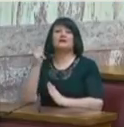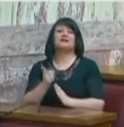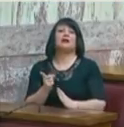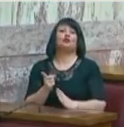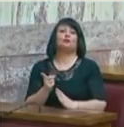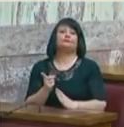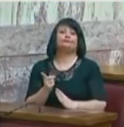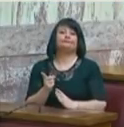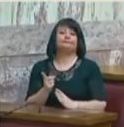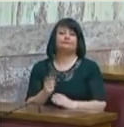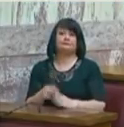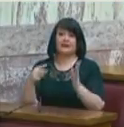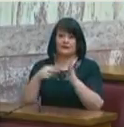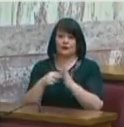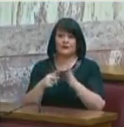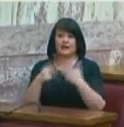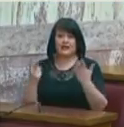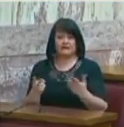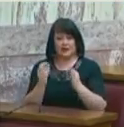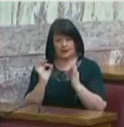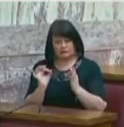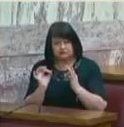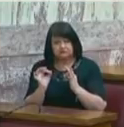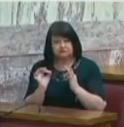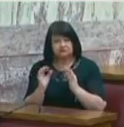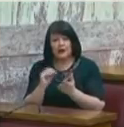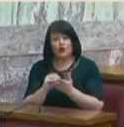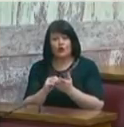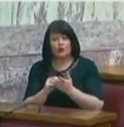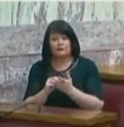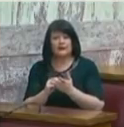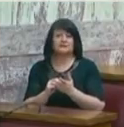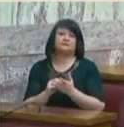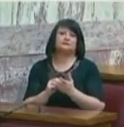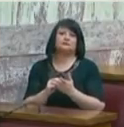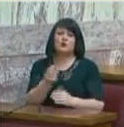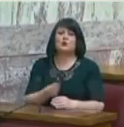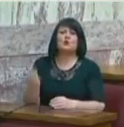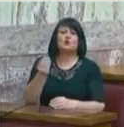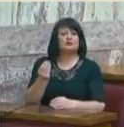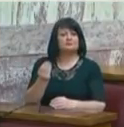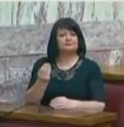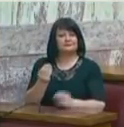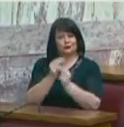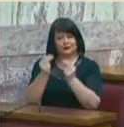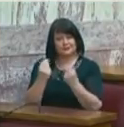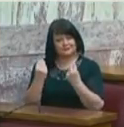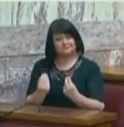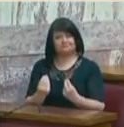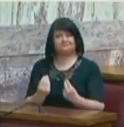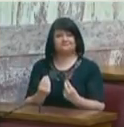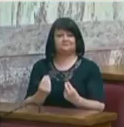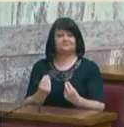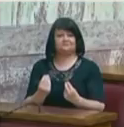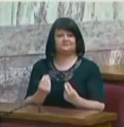Επίσης, το 2017 έκλεισε με νέα δημοσιονομική υπεραπόδοση, όπως άλλωστε